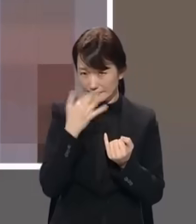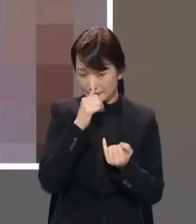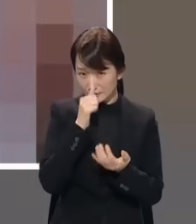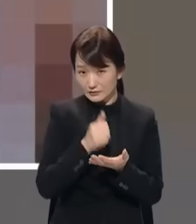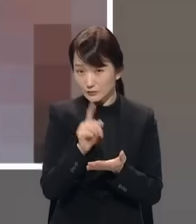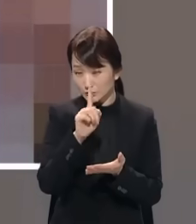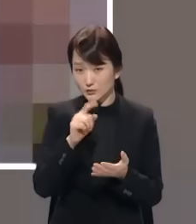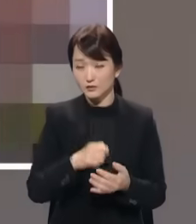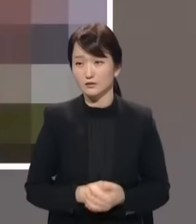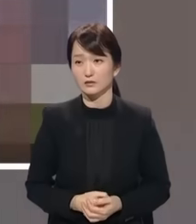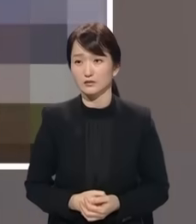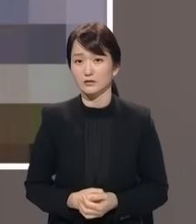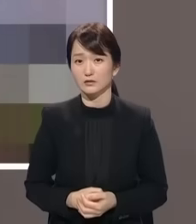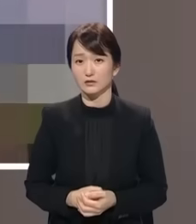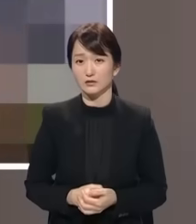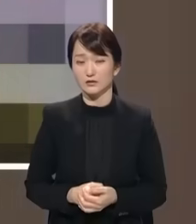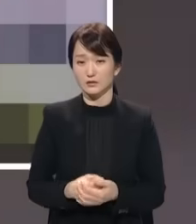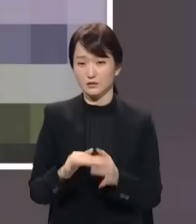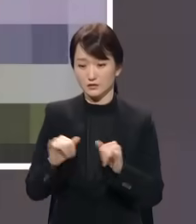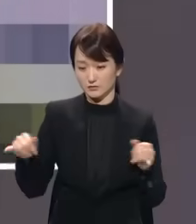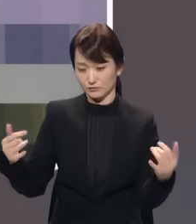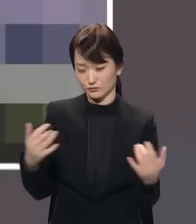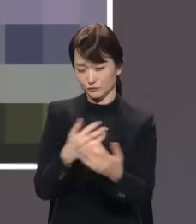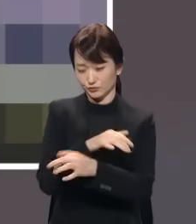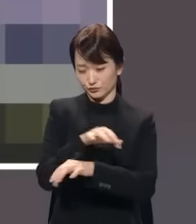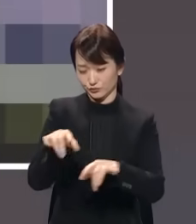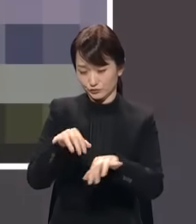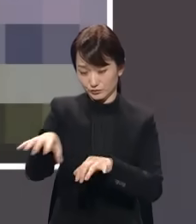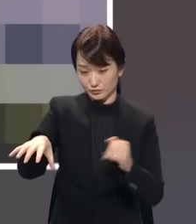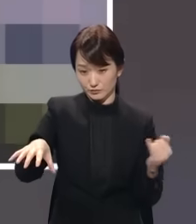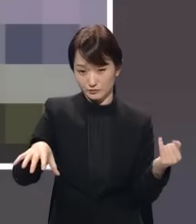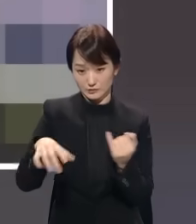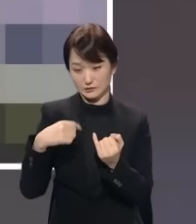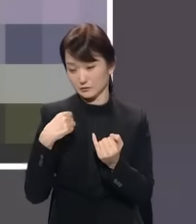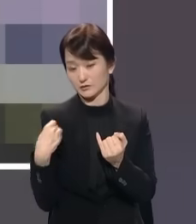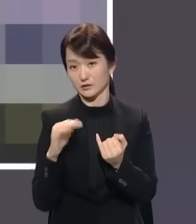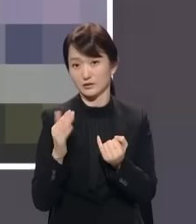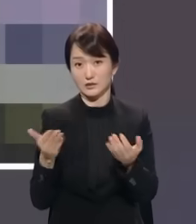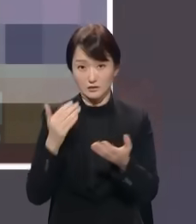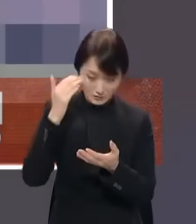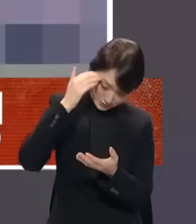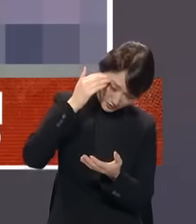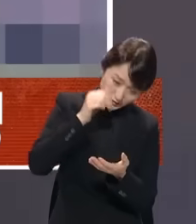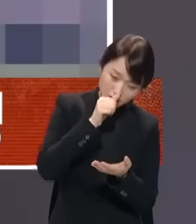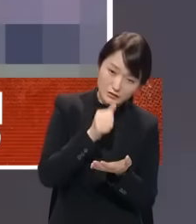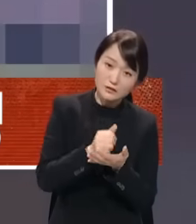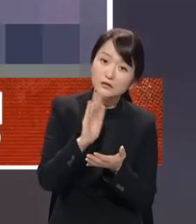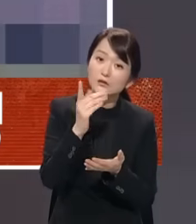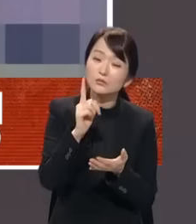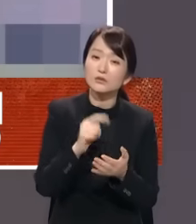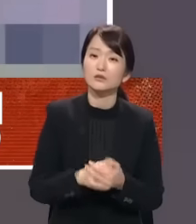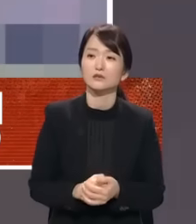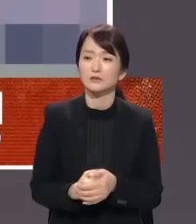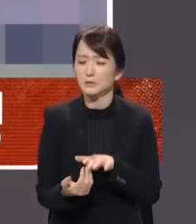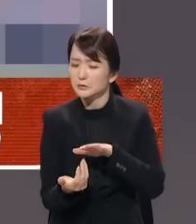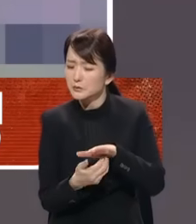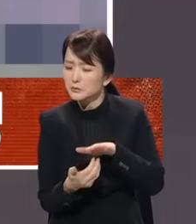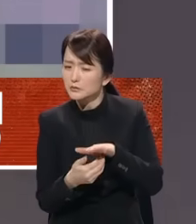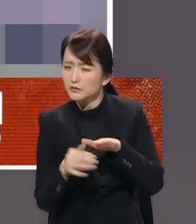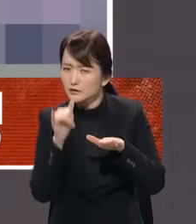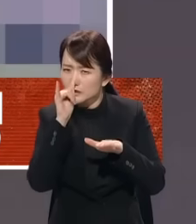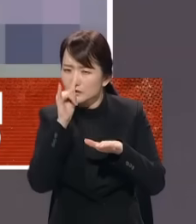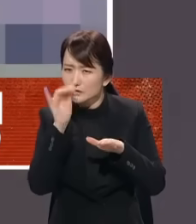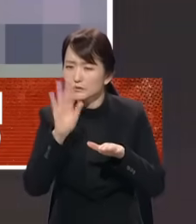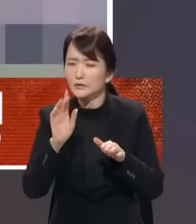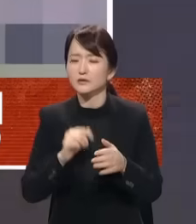다수인이 공개되는 장소에 되고 또 업무방해죄 같은 게 되려고 하면 업무가 방해가 돼야 되는데 뭐 속임수를 써가지고